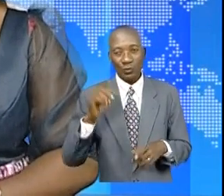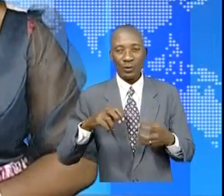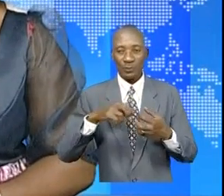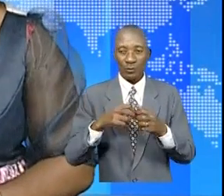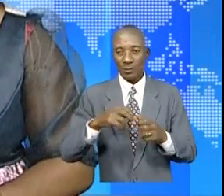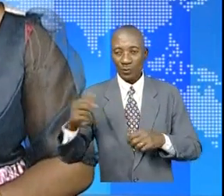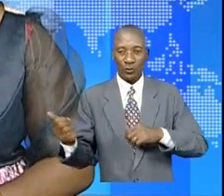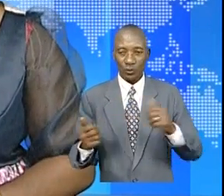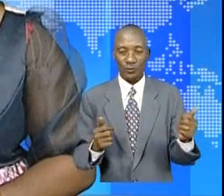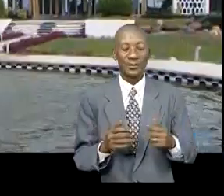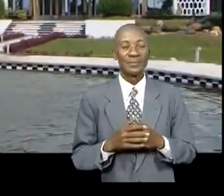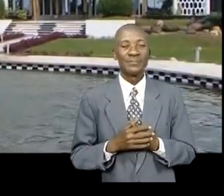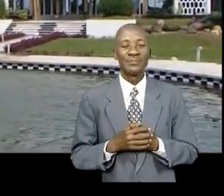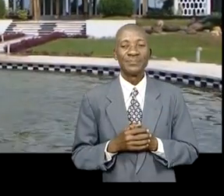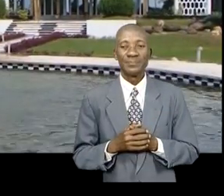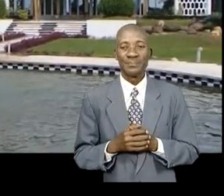MONUSCO. Suivez.